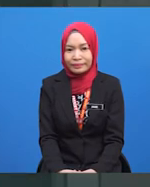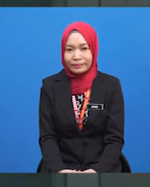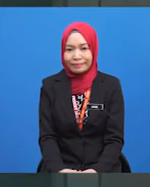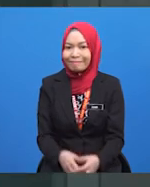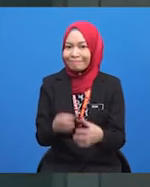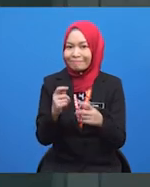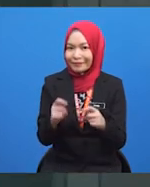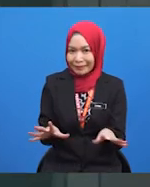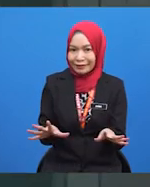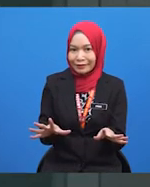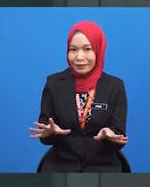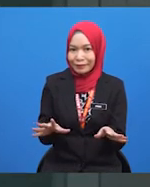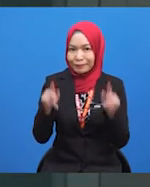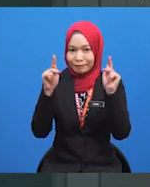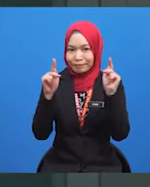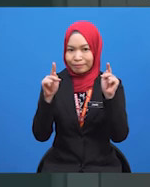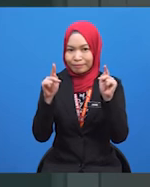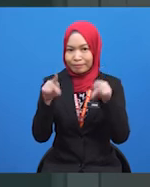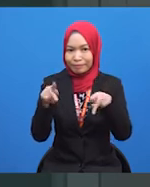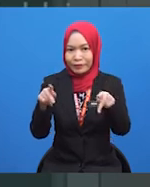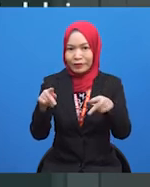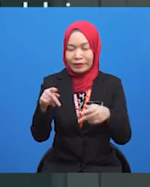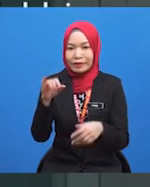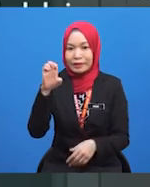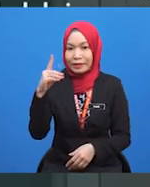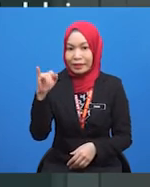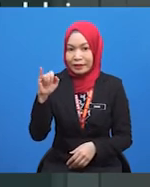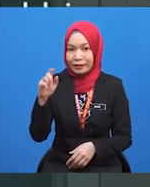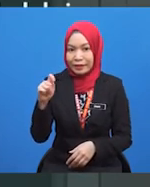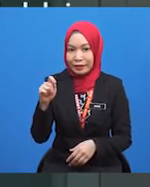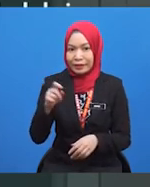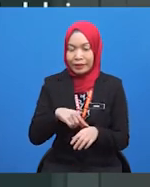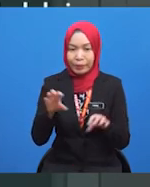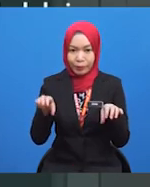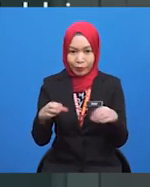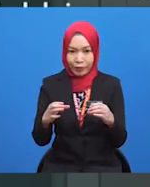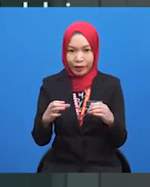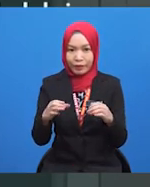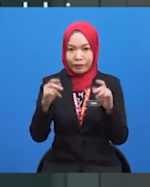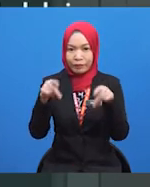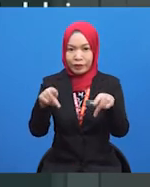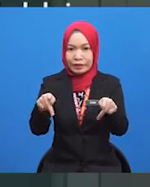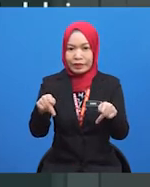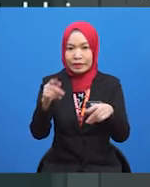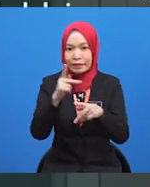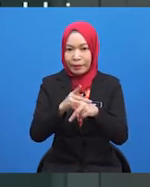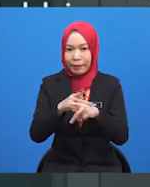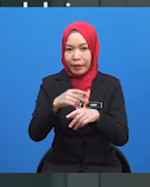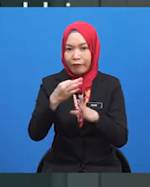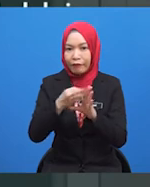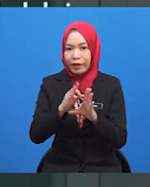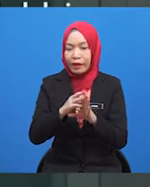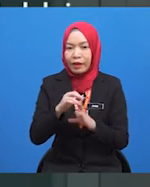Setelah proses penyuntingan imej dilakukan, proses penyimpanan fail amat